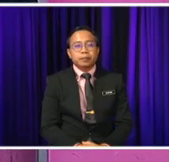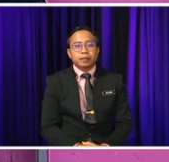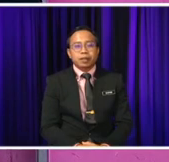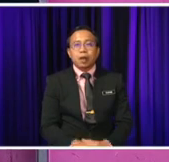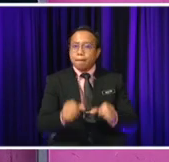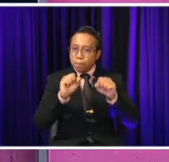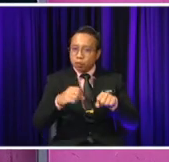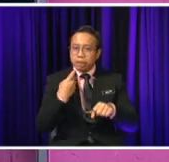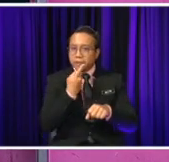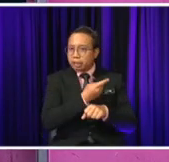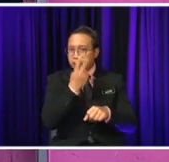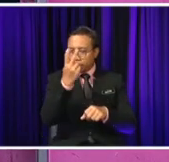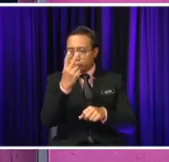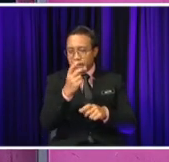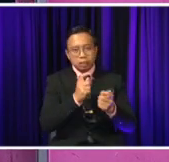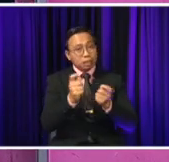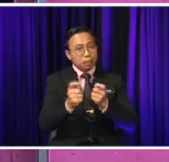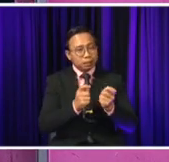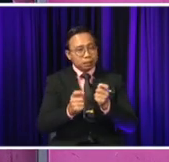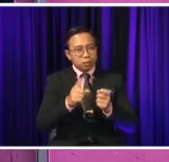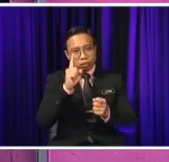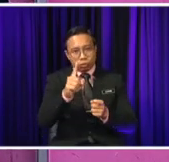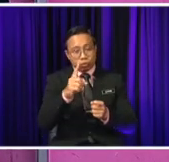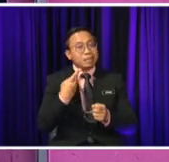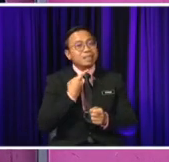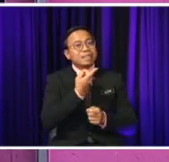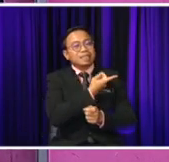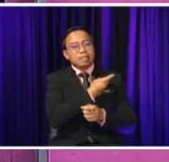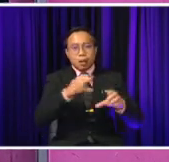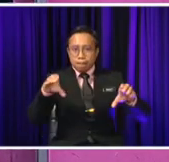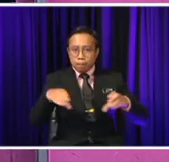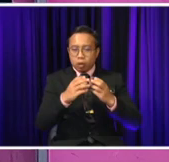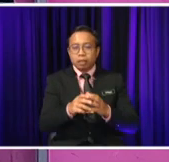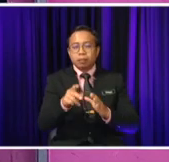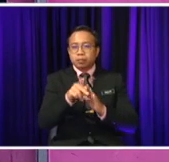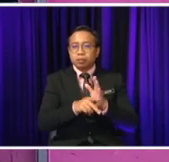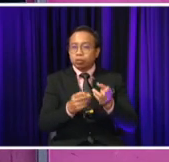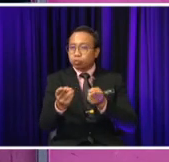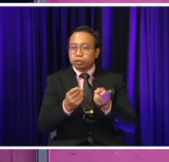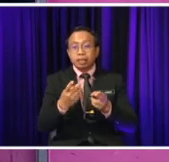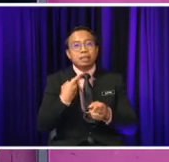pentabiran adalah sesuatu yang kita buat pengurusan kita